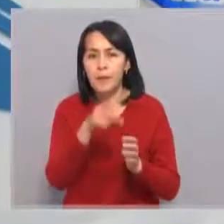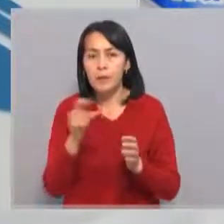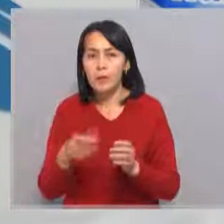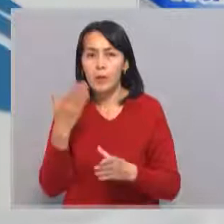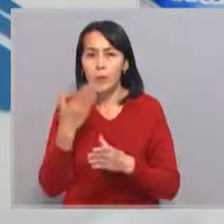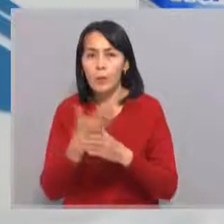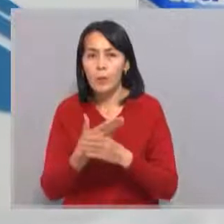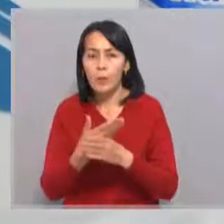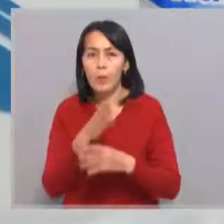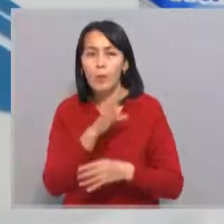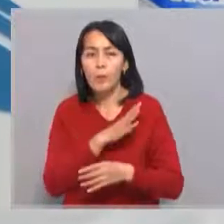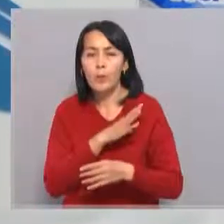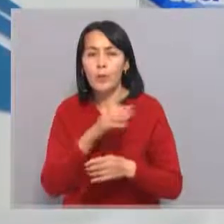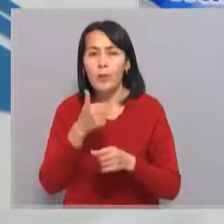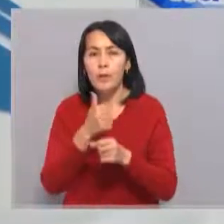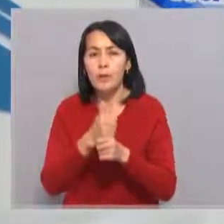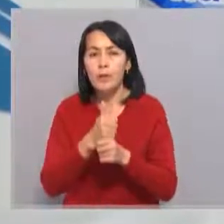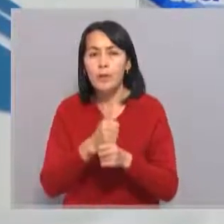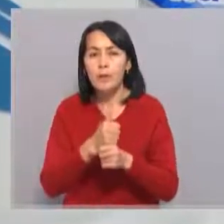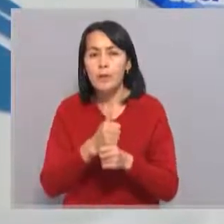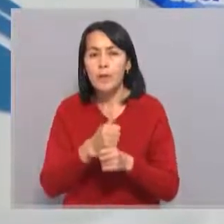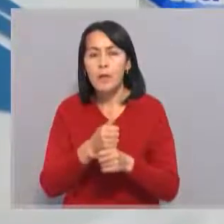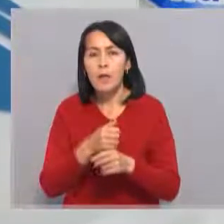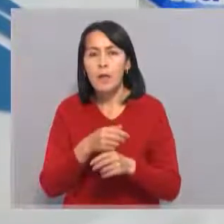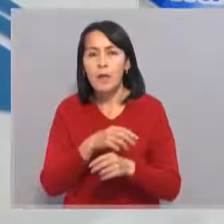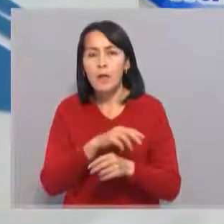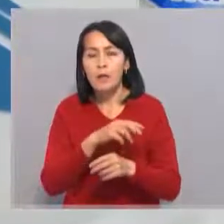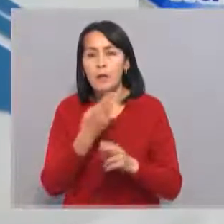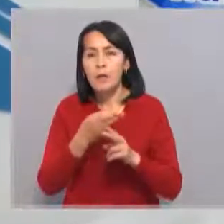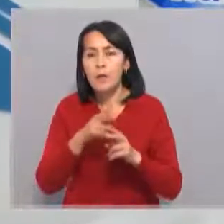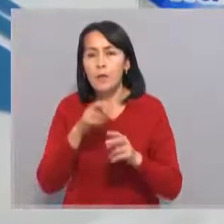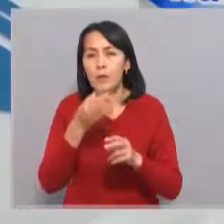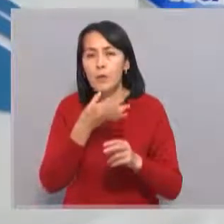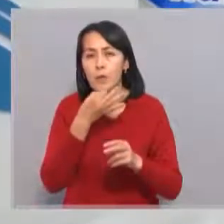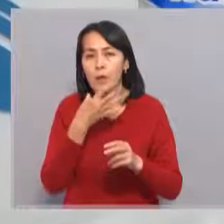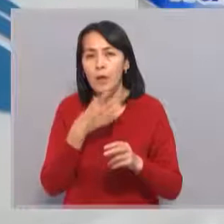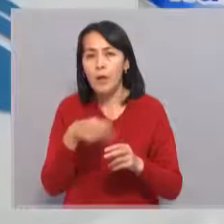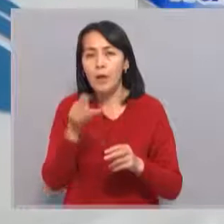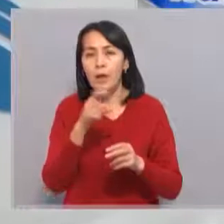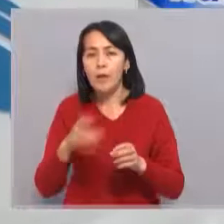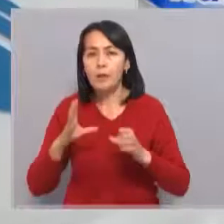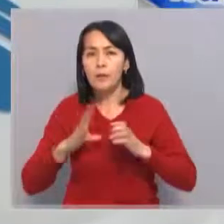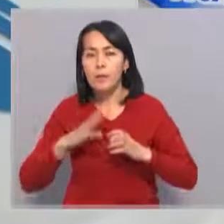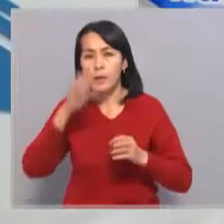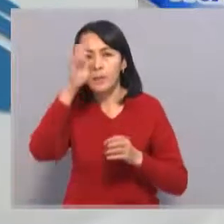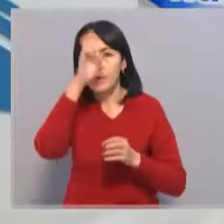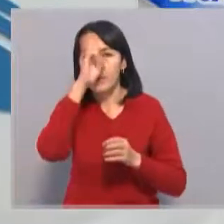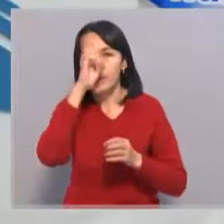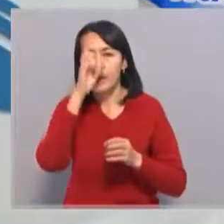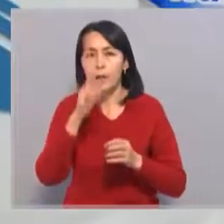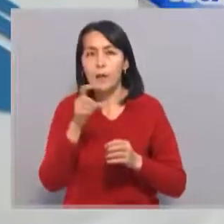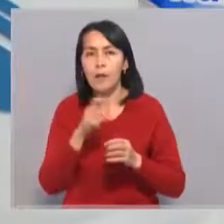қолдады. Бұл жердегі ең негізгі халықтың ұнаған мынау халықтың қазба байлығы мемлекеттің, яғни халықтың